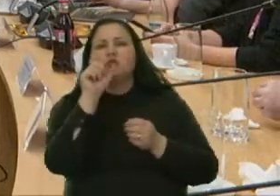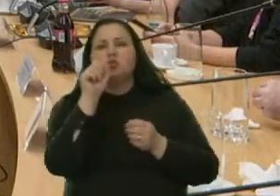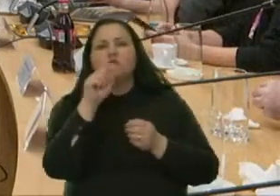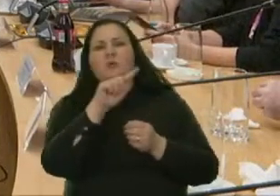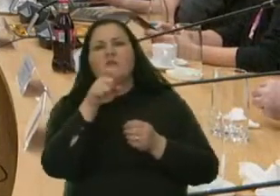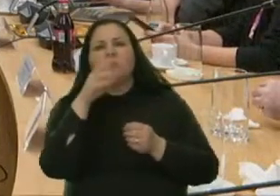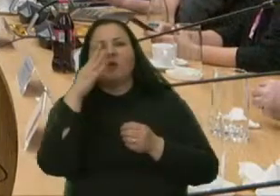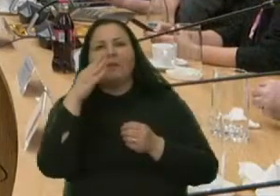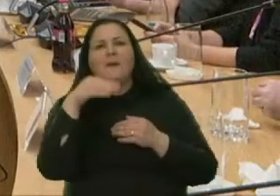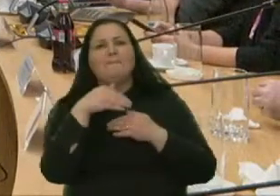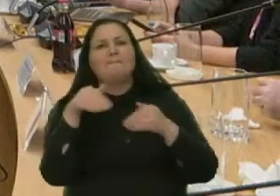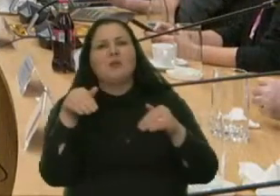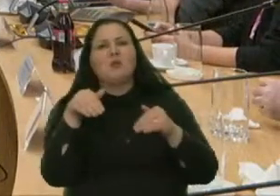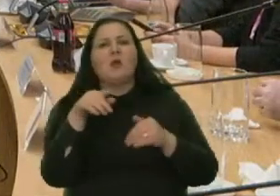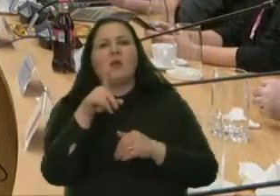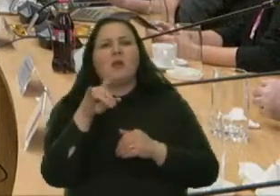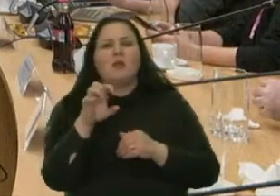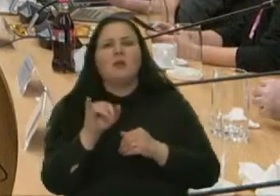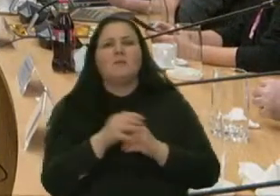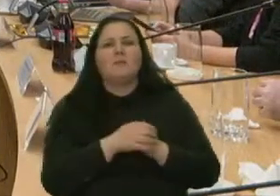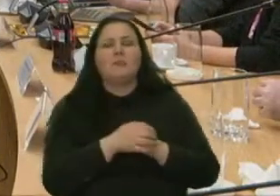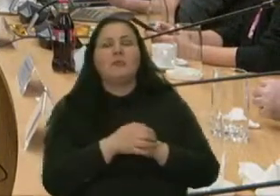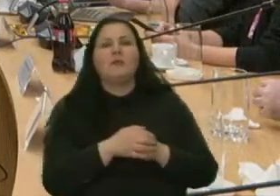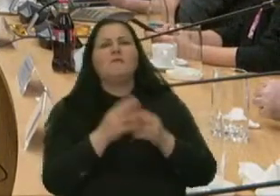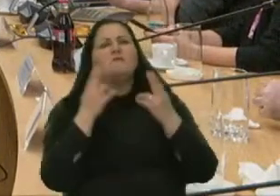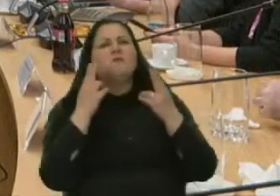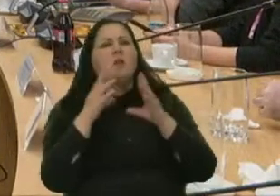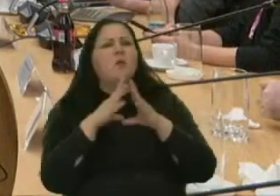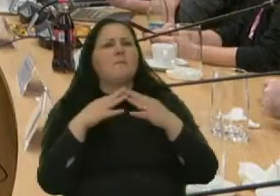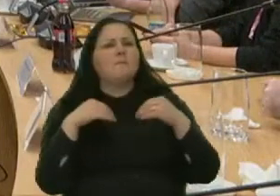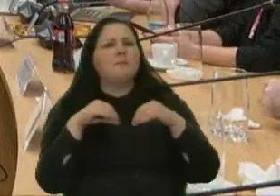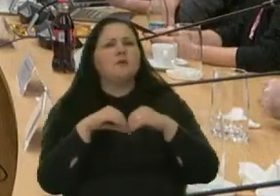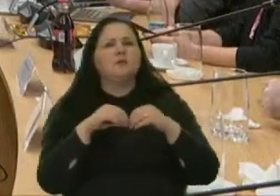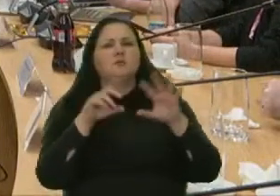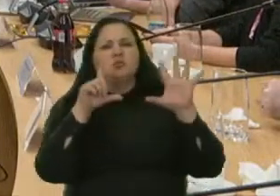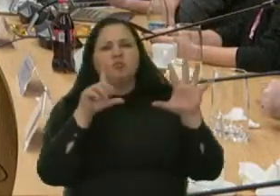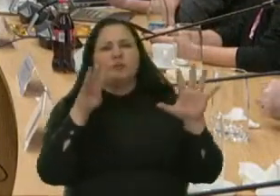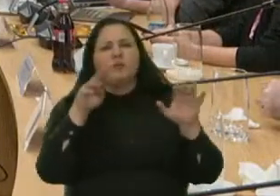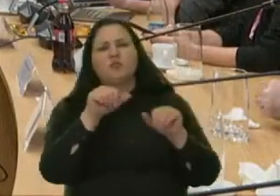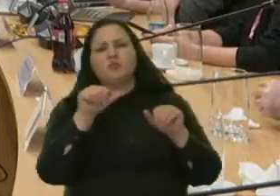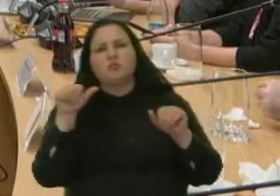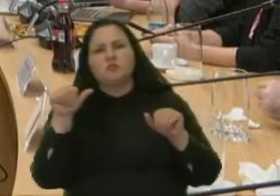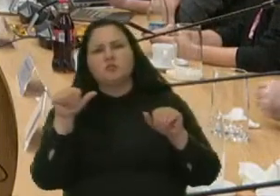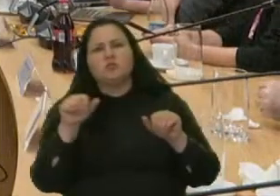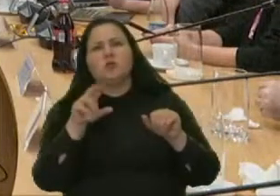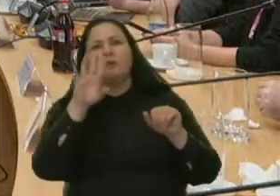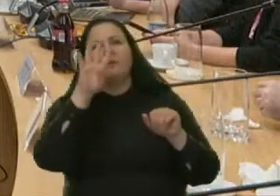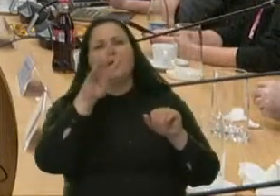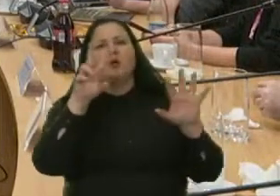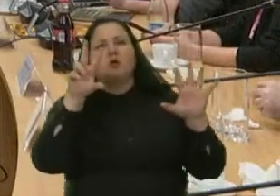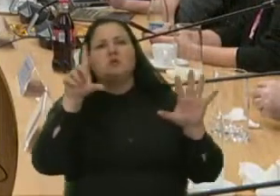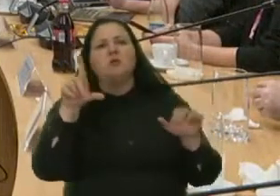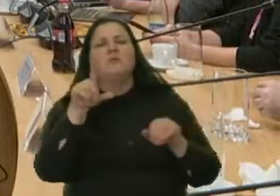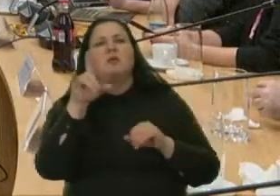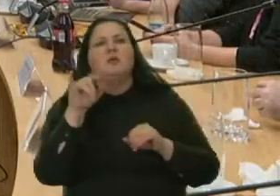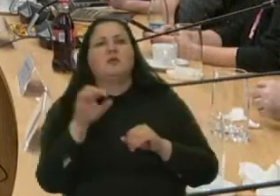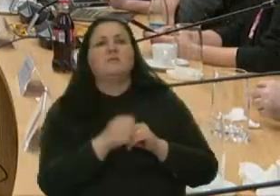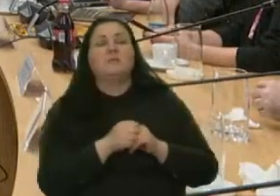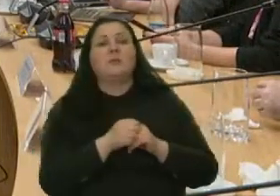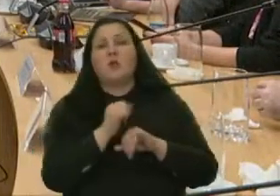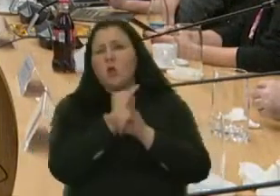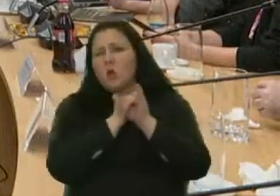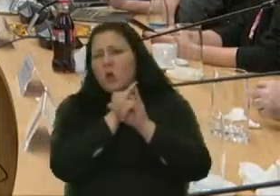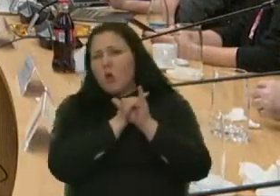RON Suma medie a fost 79 79 487 RON